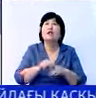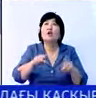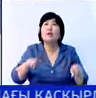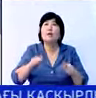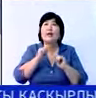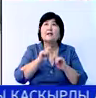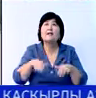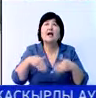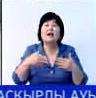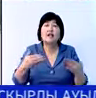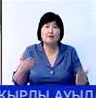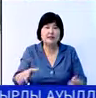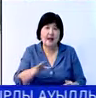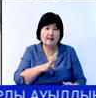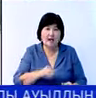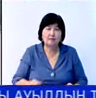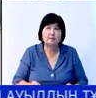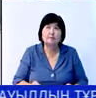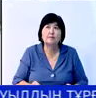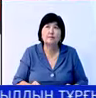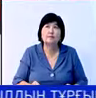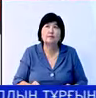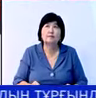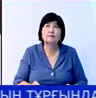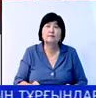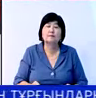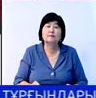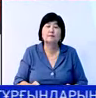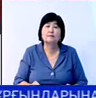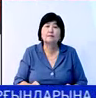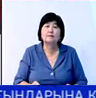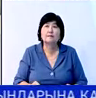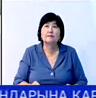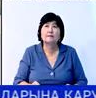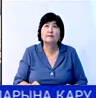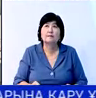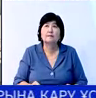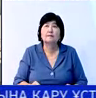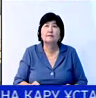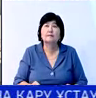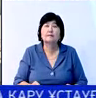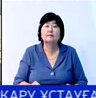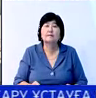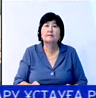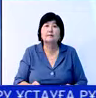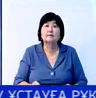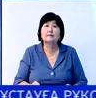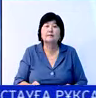сыйлықтар табысталды. Гүлфайрус Пірмағамбетова, Бөгенбай Абасилов, Тұрихан Қожахметов, Қызылорда телеарнасы, Жаңақорған ауданынан.